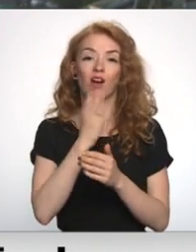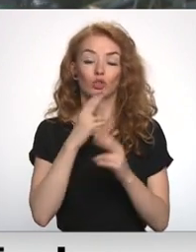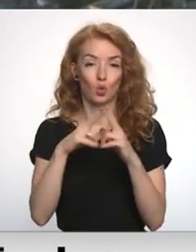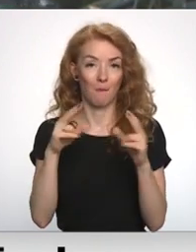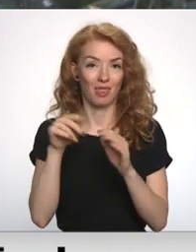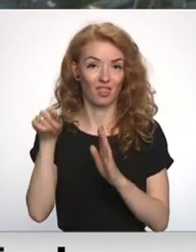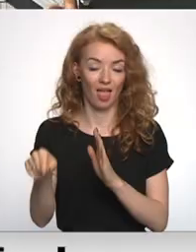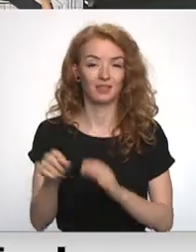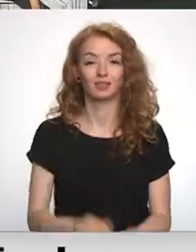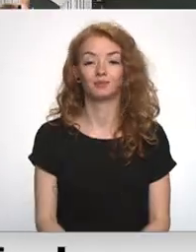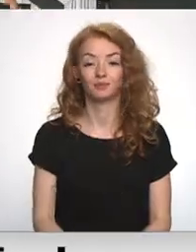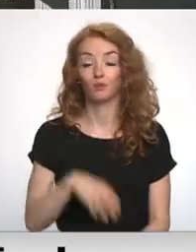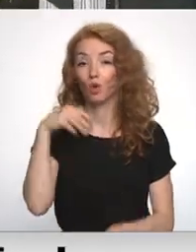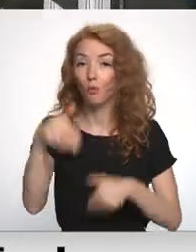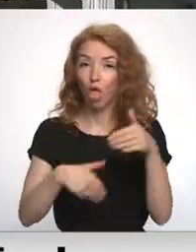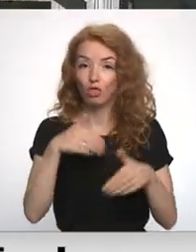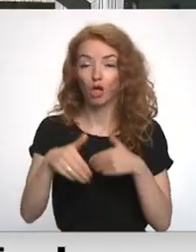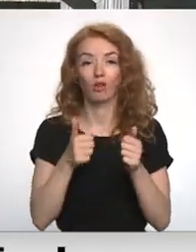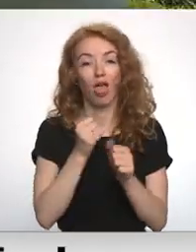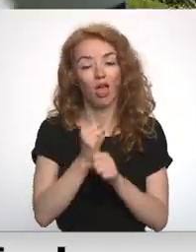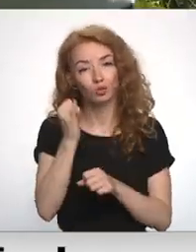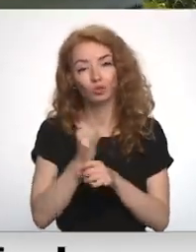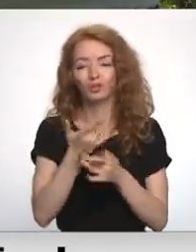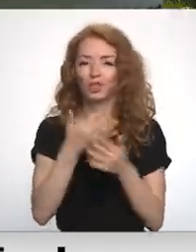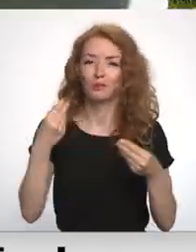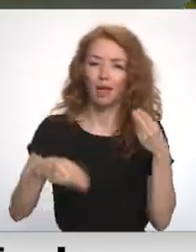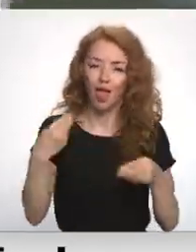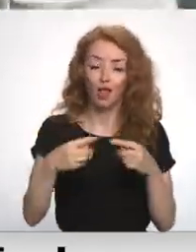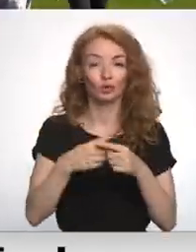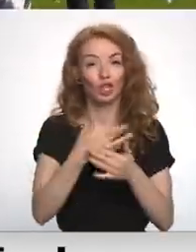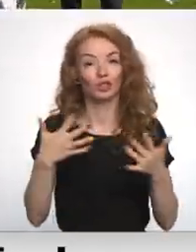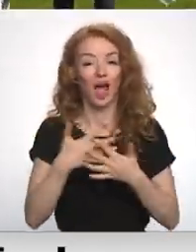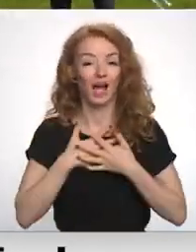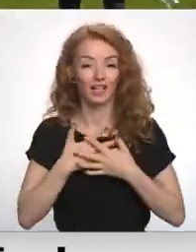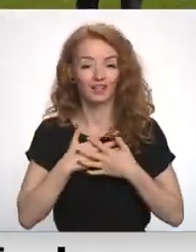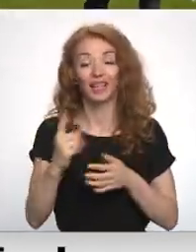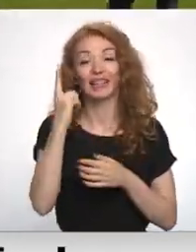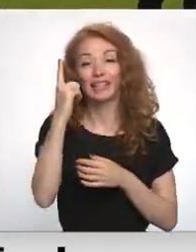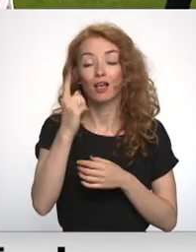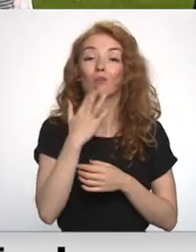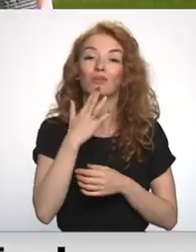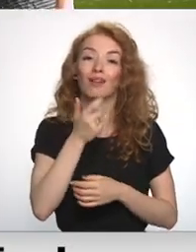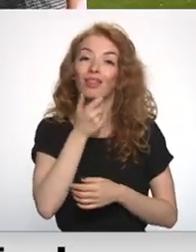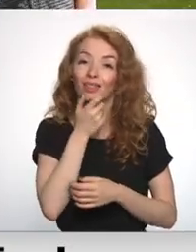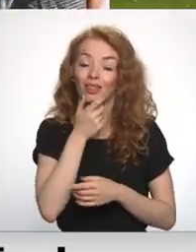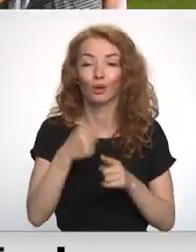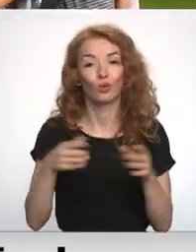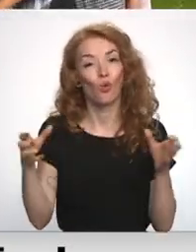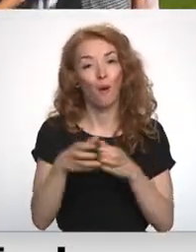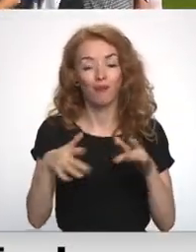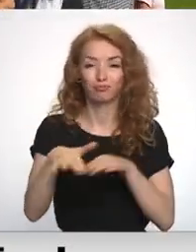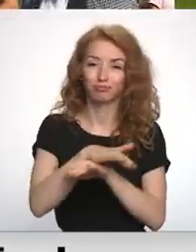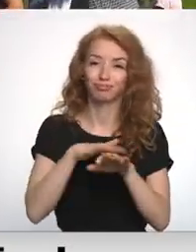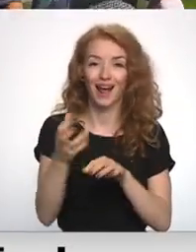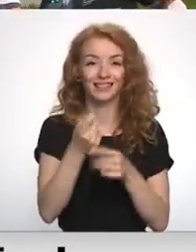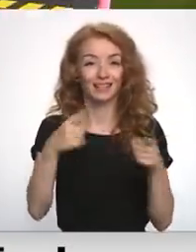nometnēs. Peldiešanās, ekskursijas, dažādas spēles un citas aktivitātes, kaut vai tikai multeņu skatīšanās un kopā būšana ar